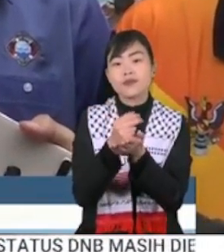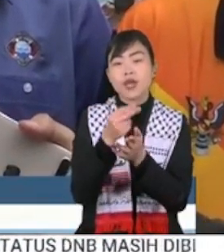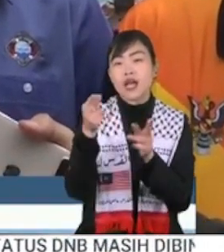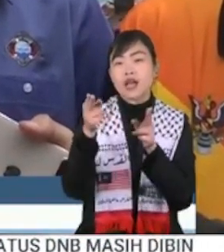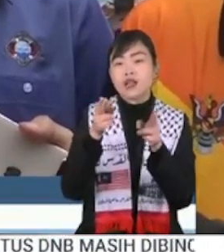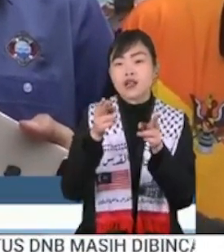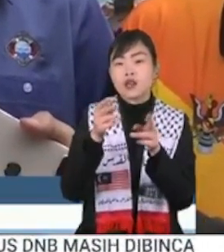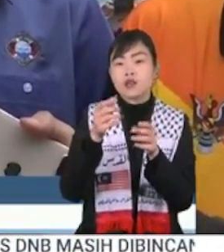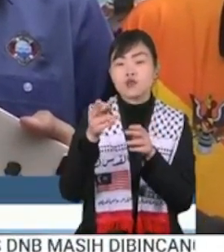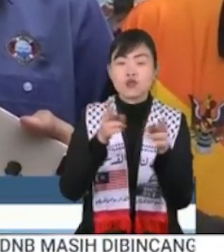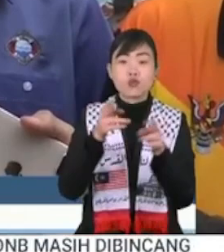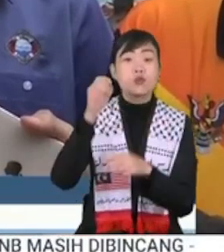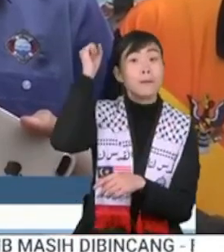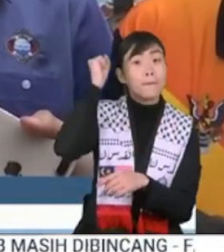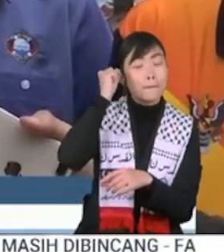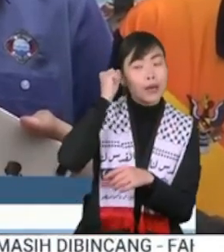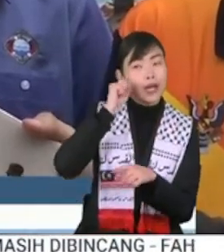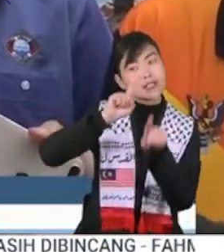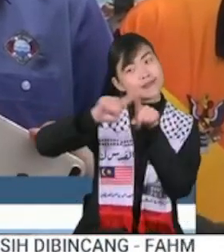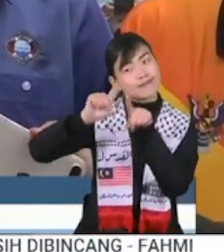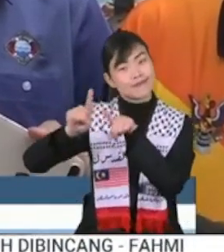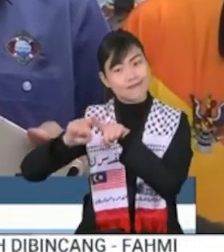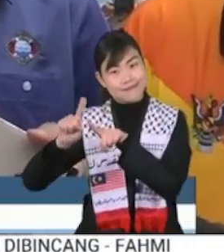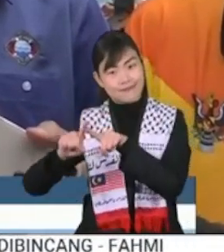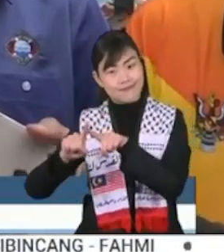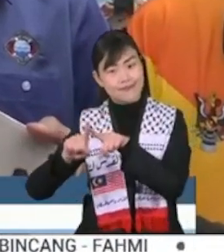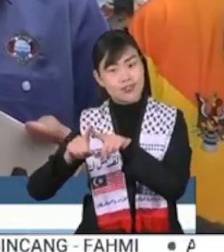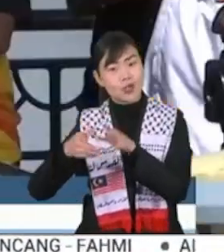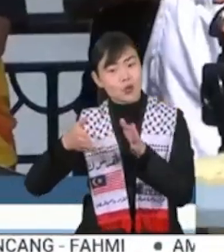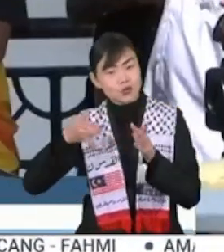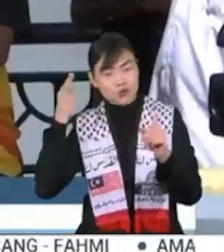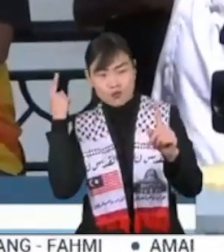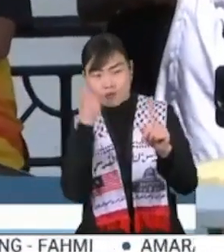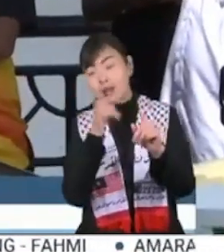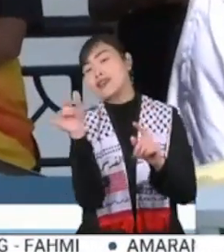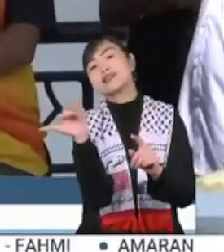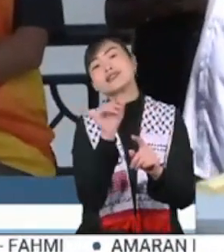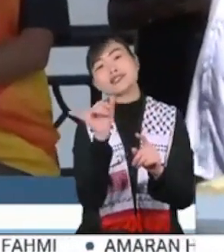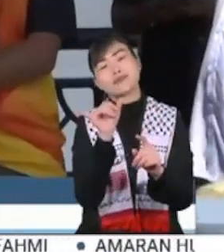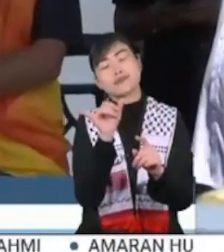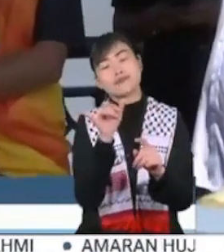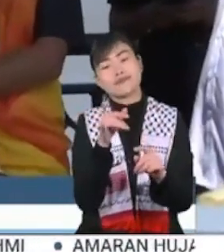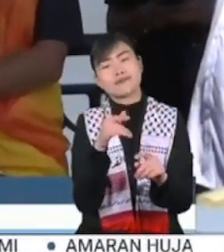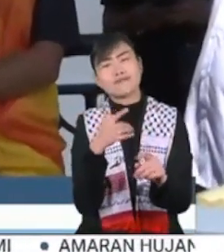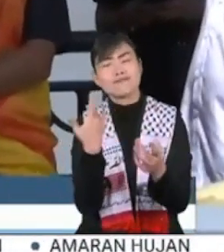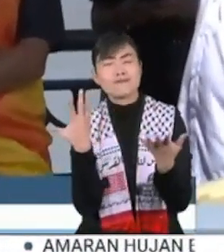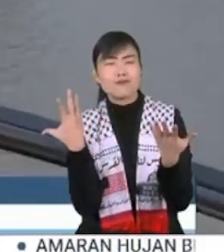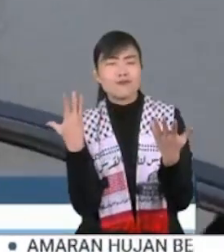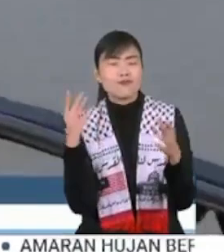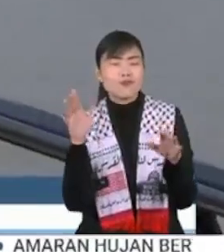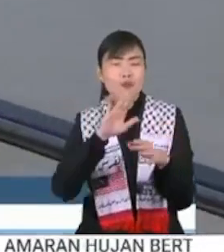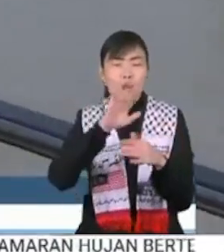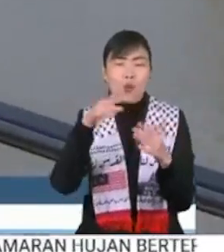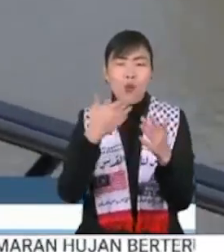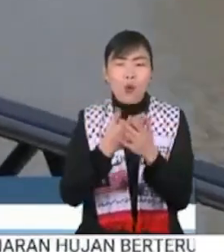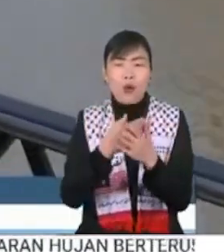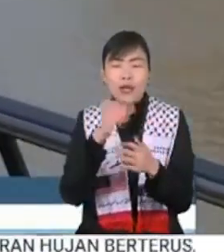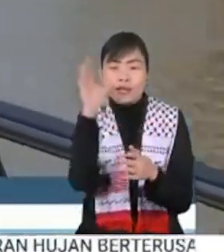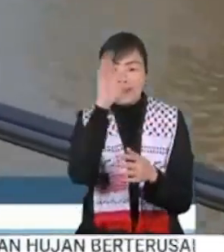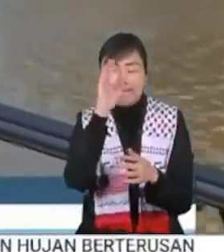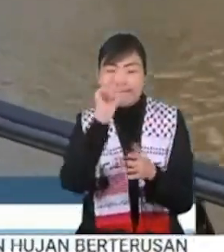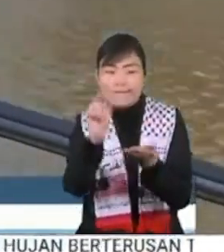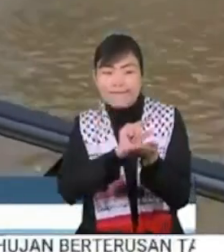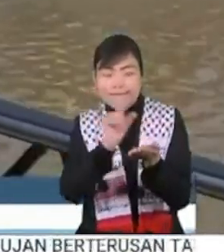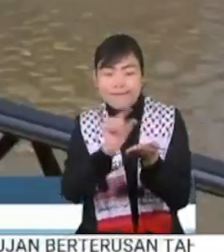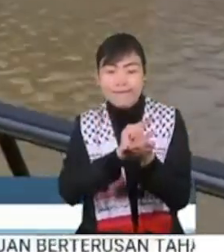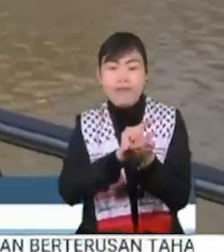bas kapal dan sebagainya jadi haluan kita sama katanya hampir kesemua penambang yang mencari rezeki di timbingan